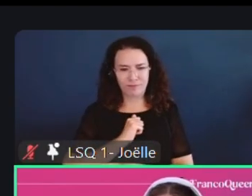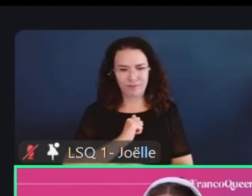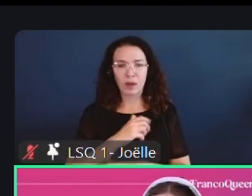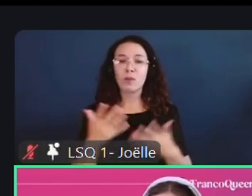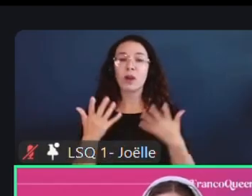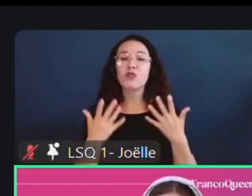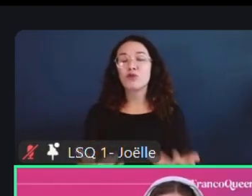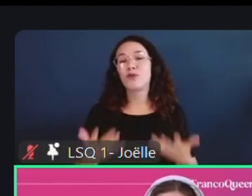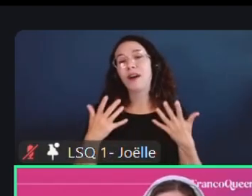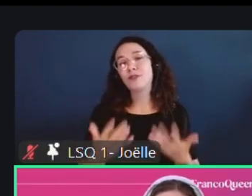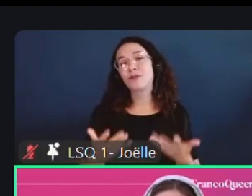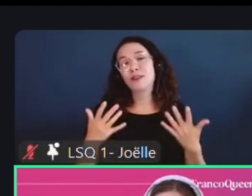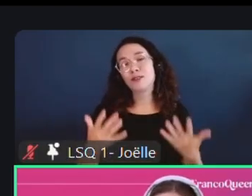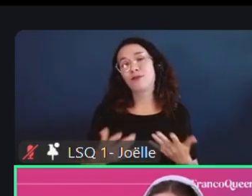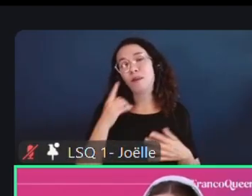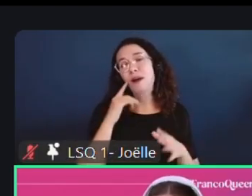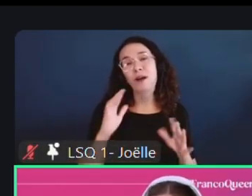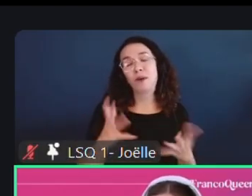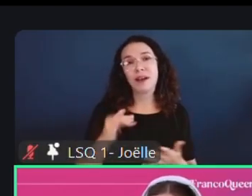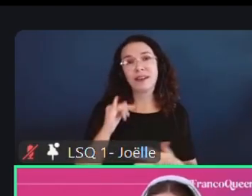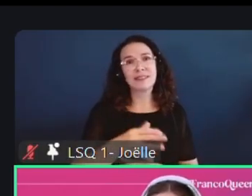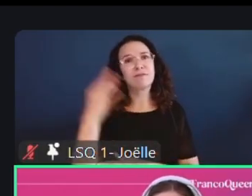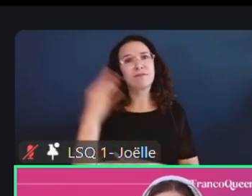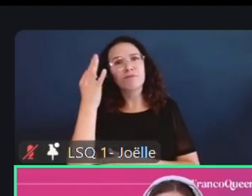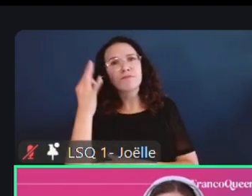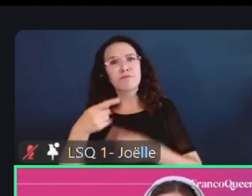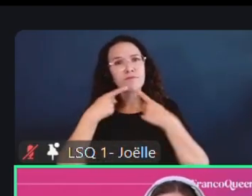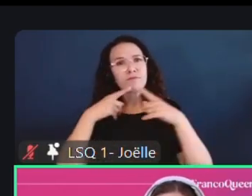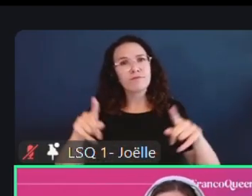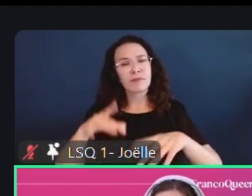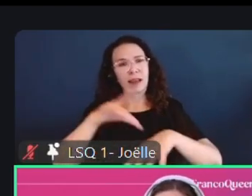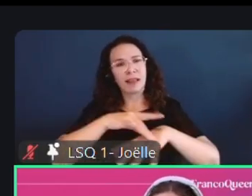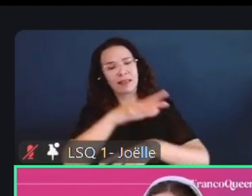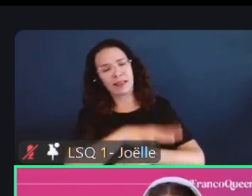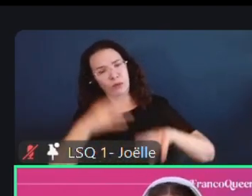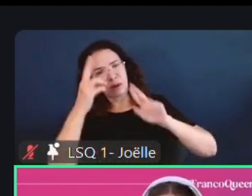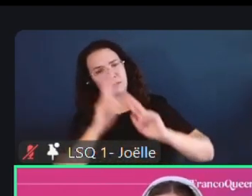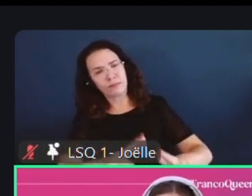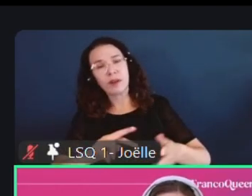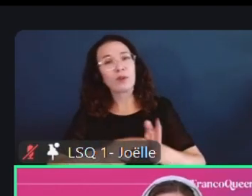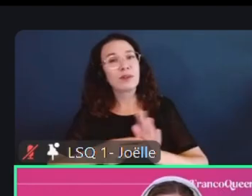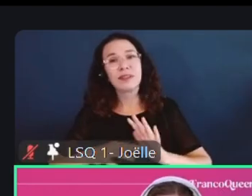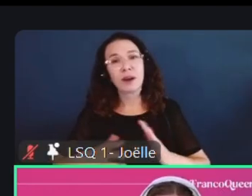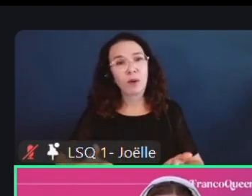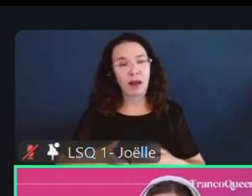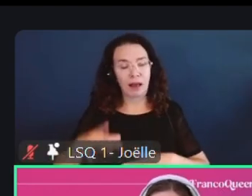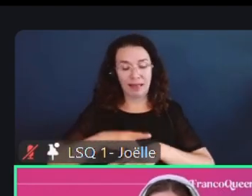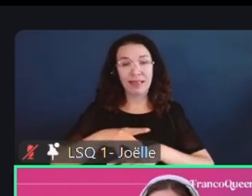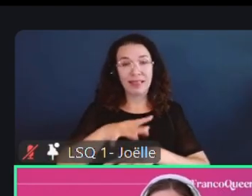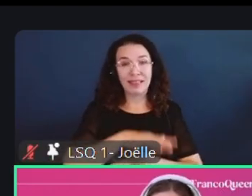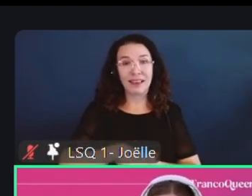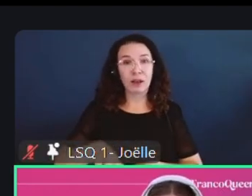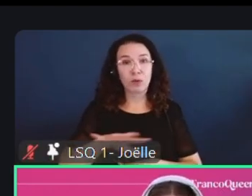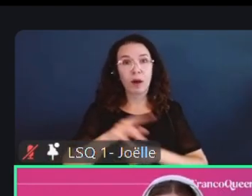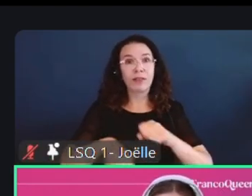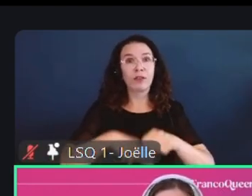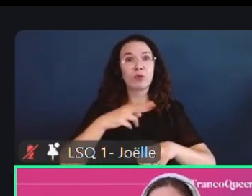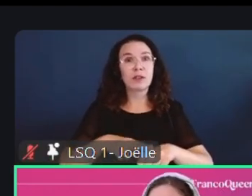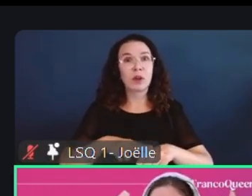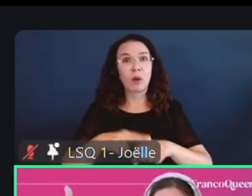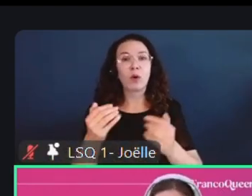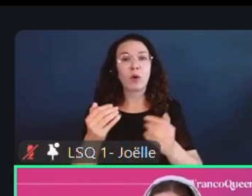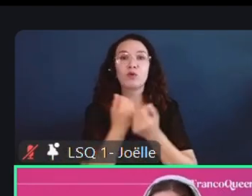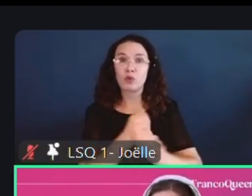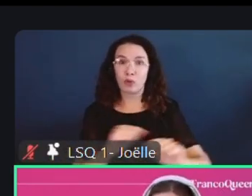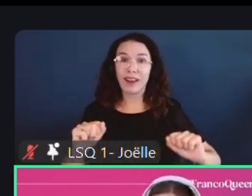reviens souvent au fait que pour moi, prononcer une reconnaissance territoriale, c'est de reconnaître qu'on est sur des territoires de nations souveraines